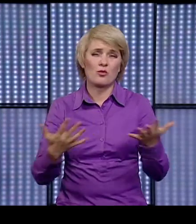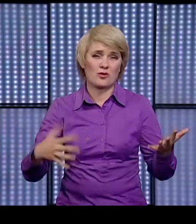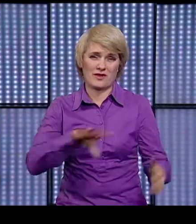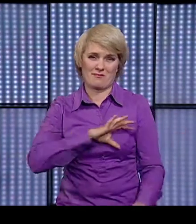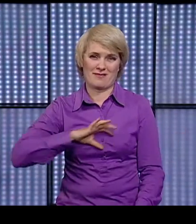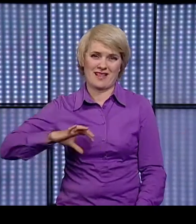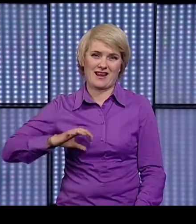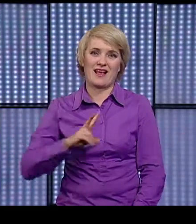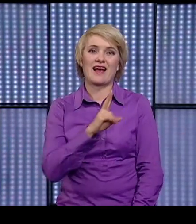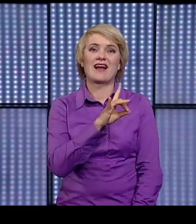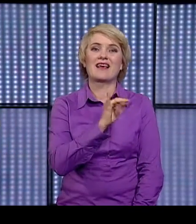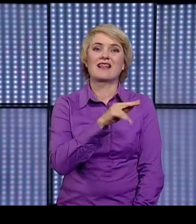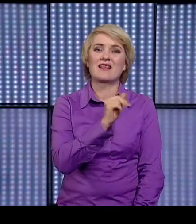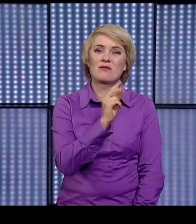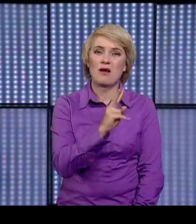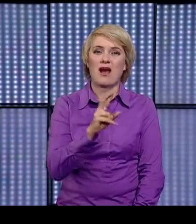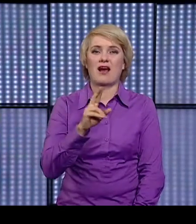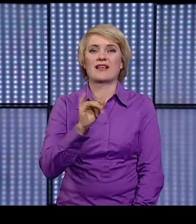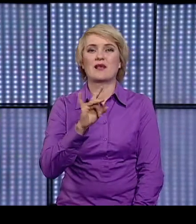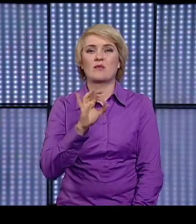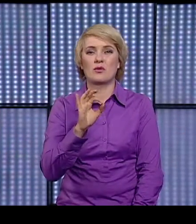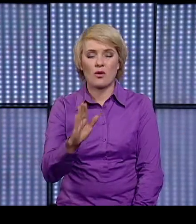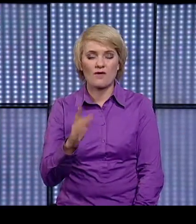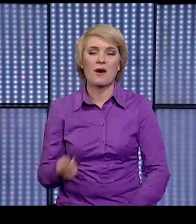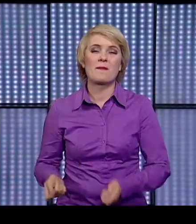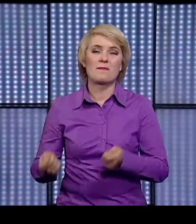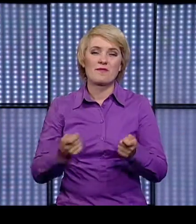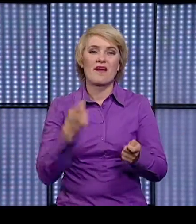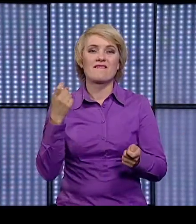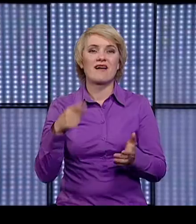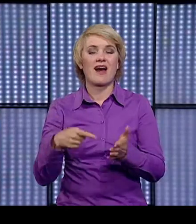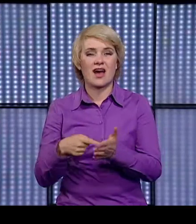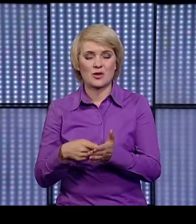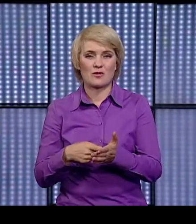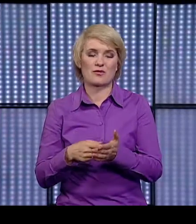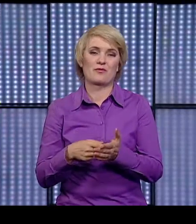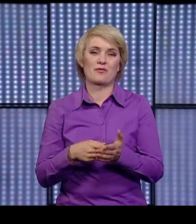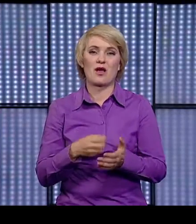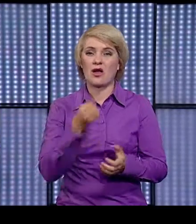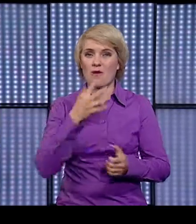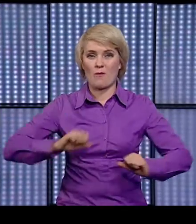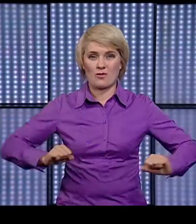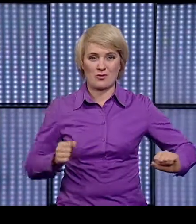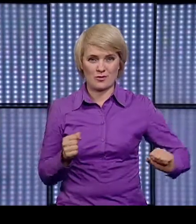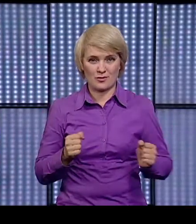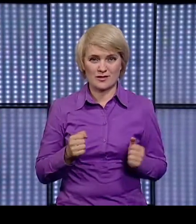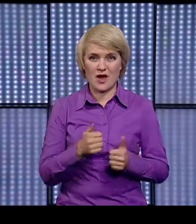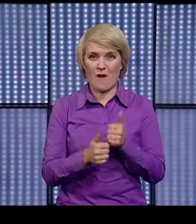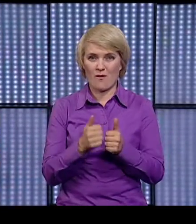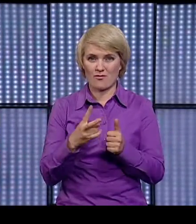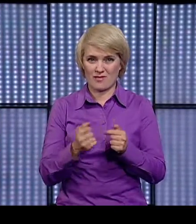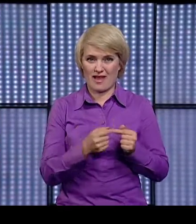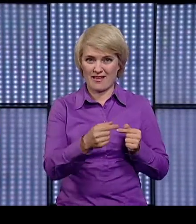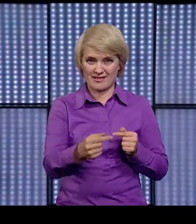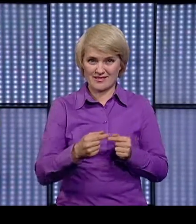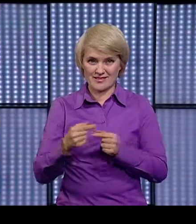та Максима Крипака поїдуть до Дніпра та Харкова відповідно. Добрі друзі, раз по раз конкуруючи на дистанціях, роблять один